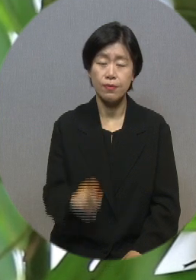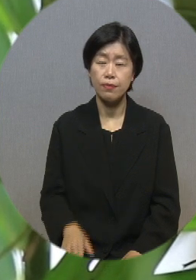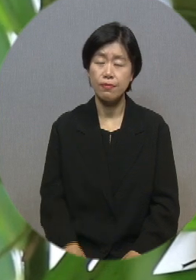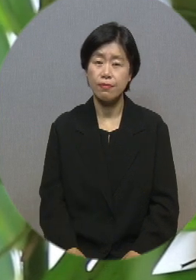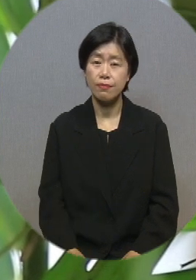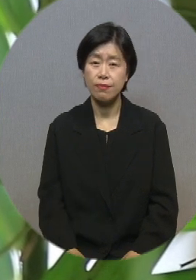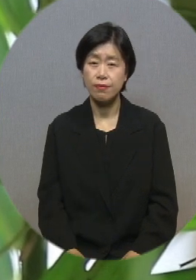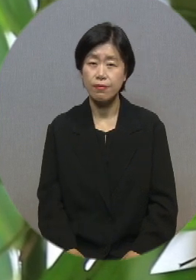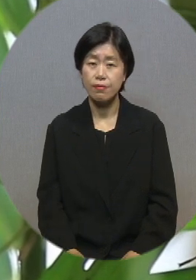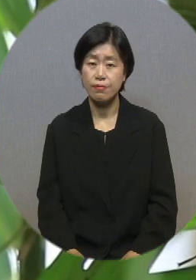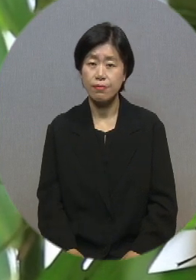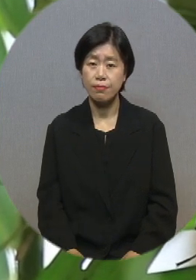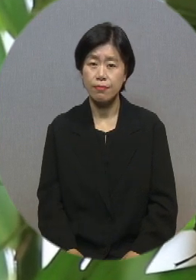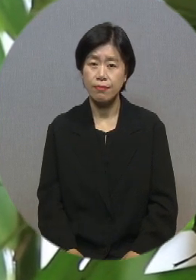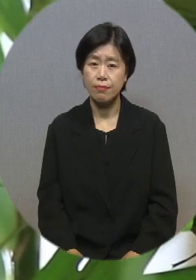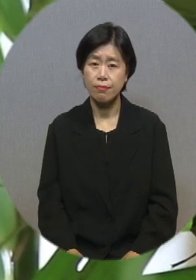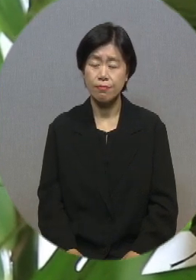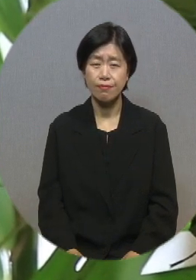아무것도 사지